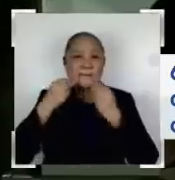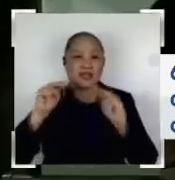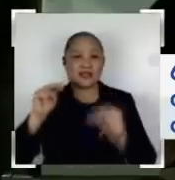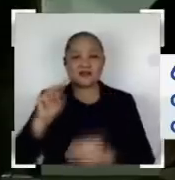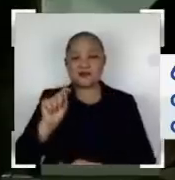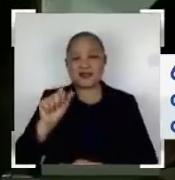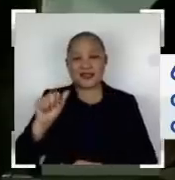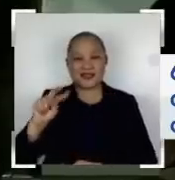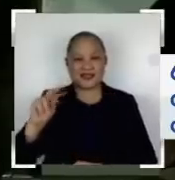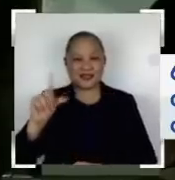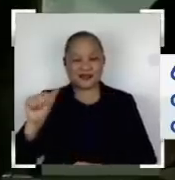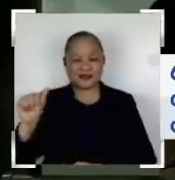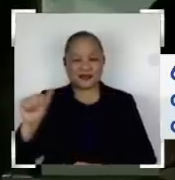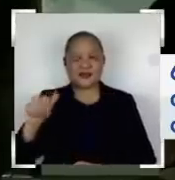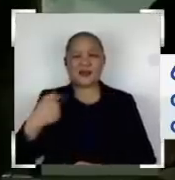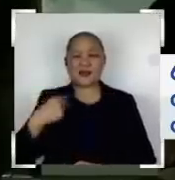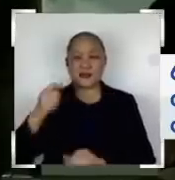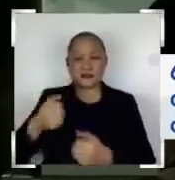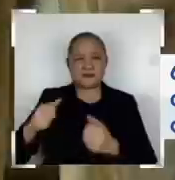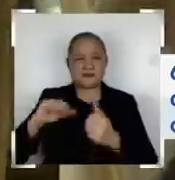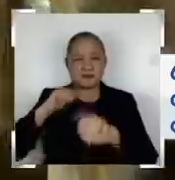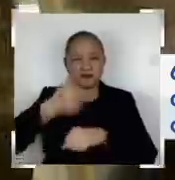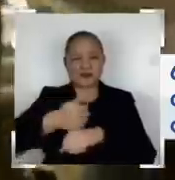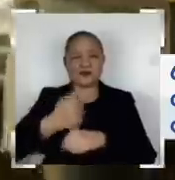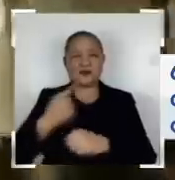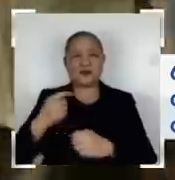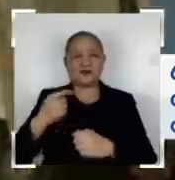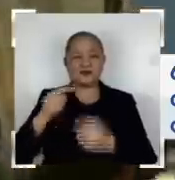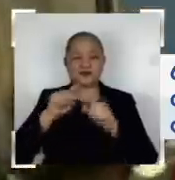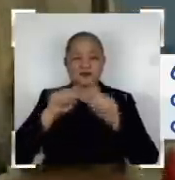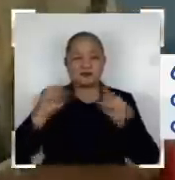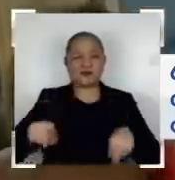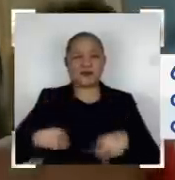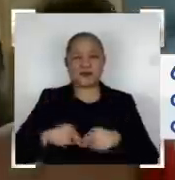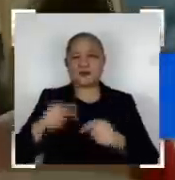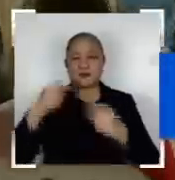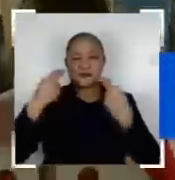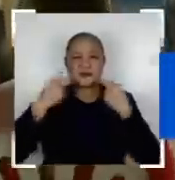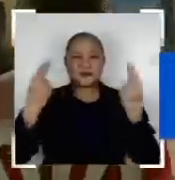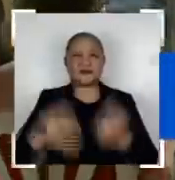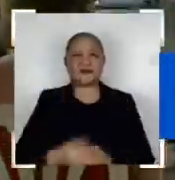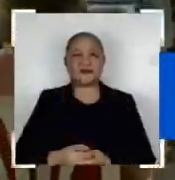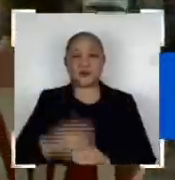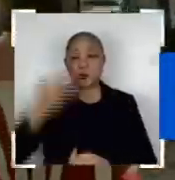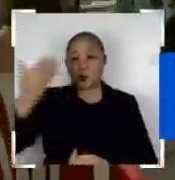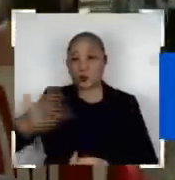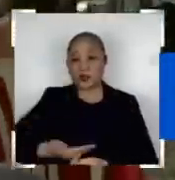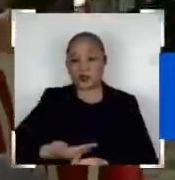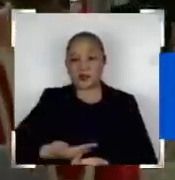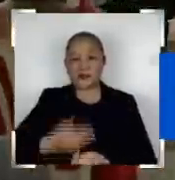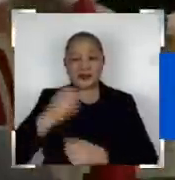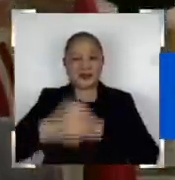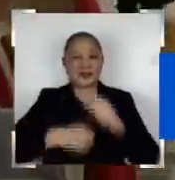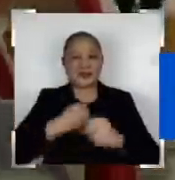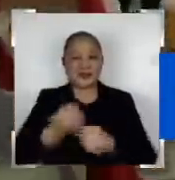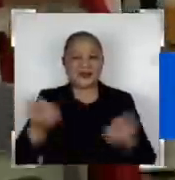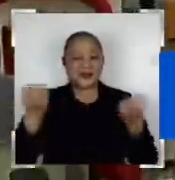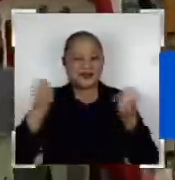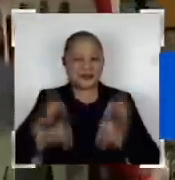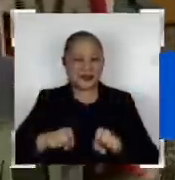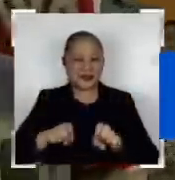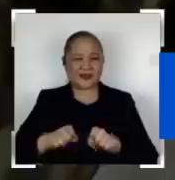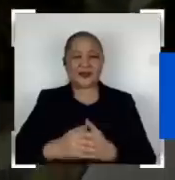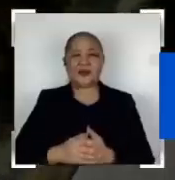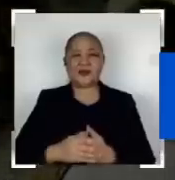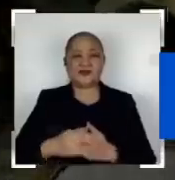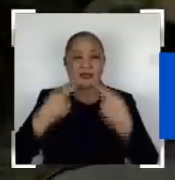ng Bantayog ng Mga Bayani. And welcome to the annual event of Bantayog ng Mga Bayani Foundation, which we hold every